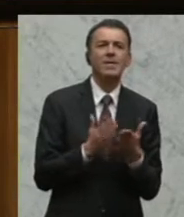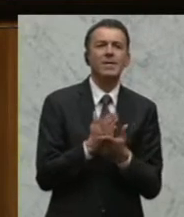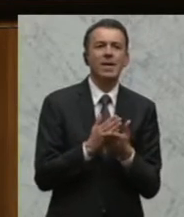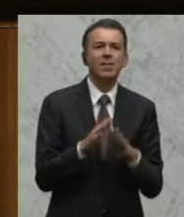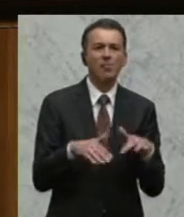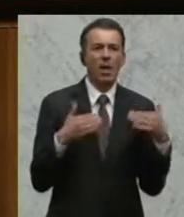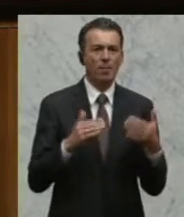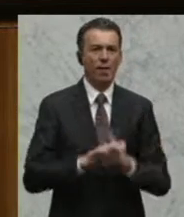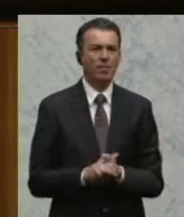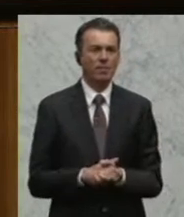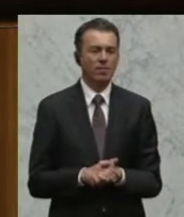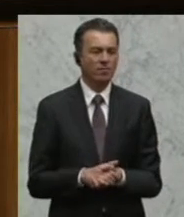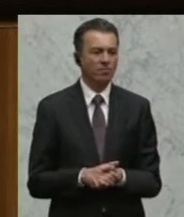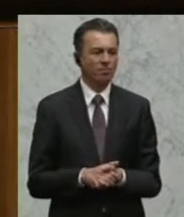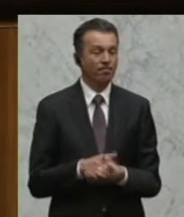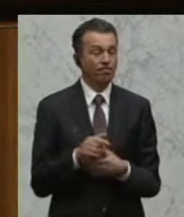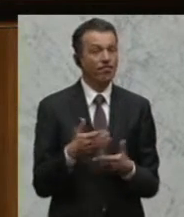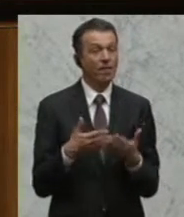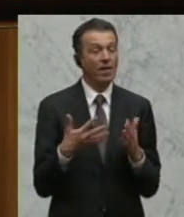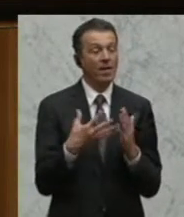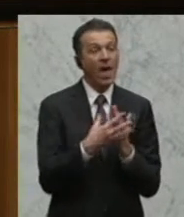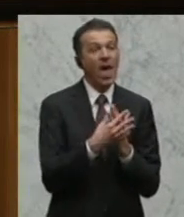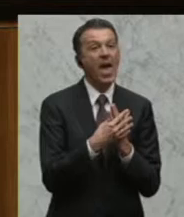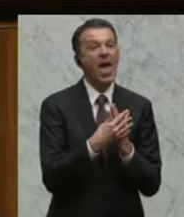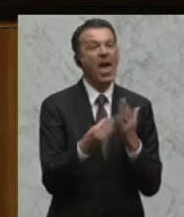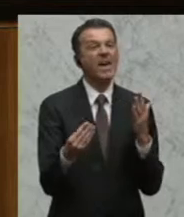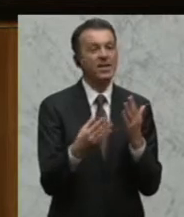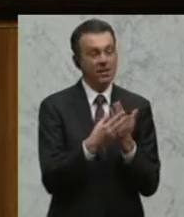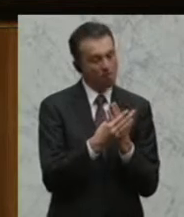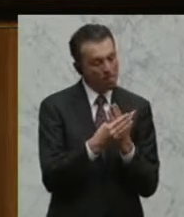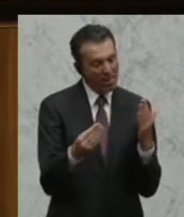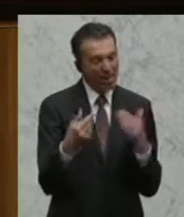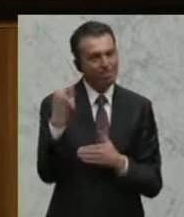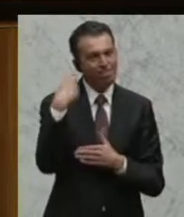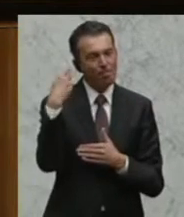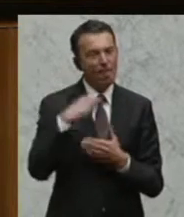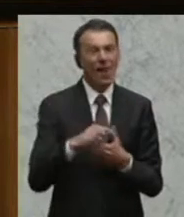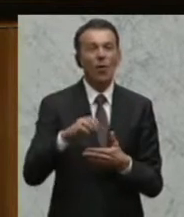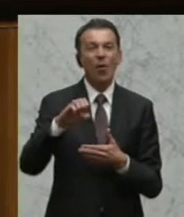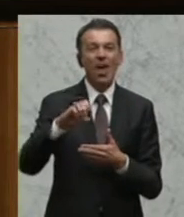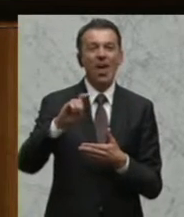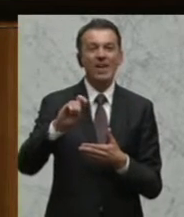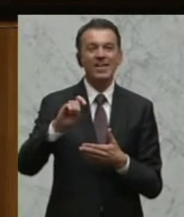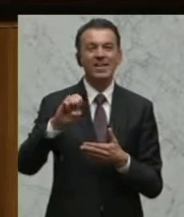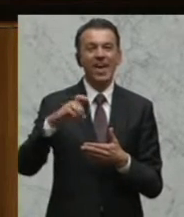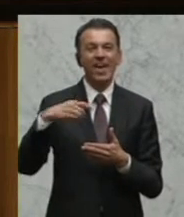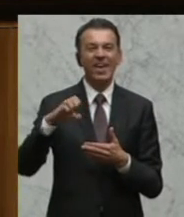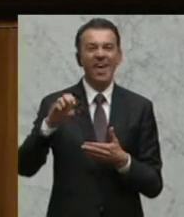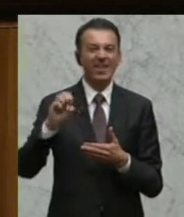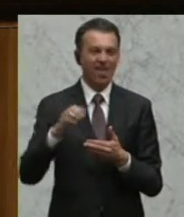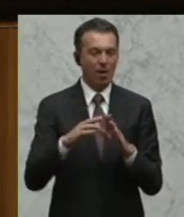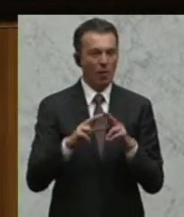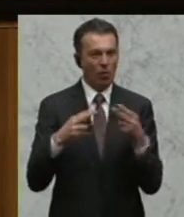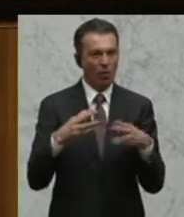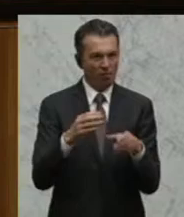heranziehen. Dessen Exegese, jetzt muss ich schon ein biblisches Wort nehmen, ne? Dessen Exegese sozusagen der Bundesverfassung sich deckt in